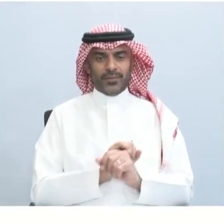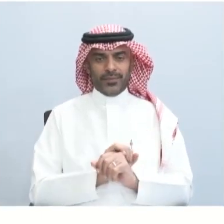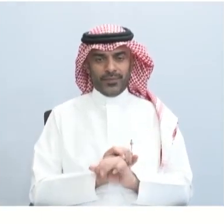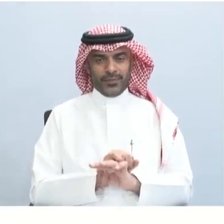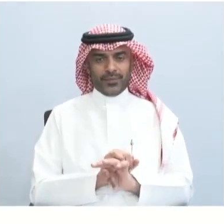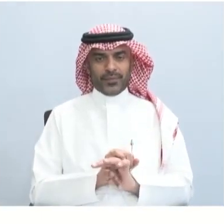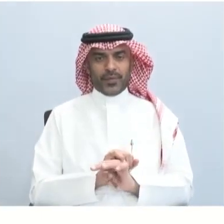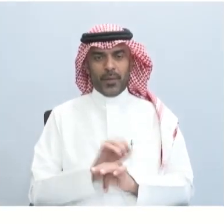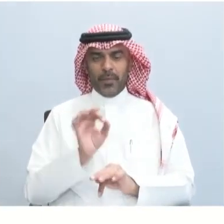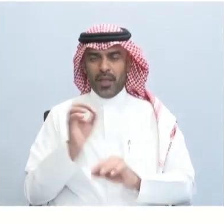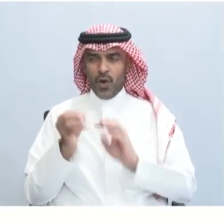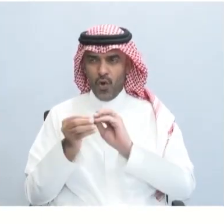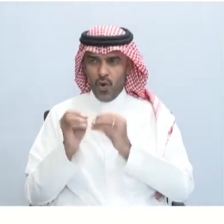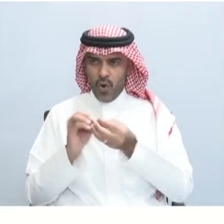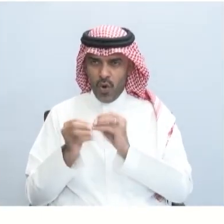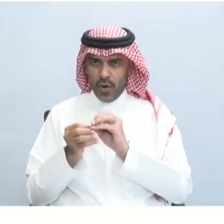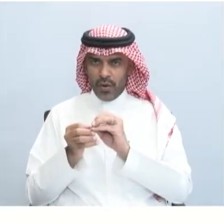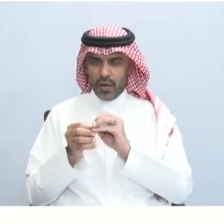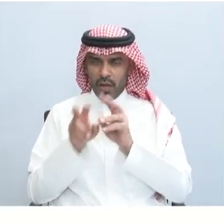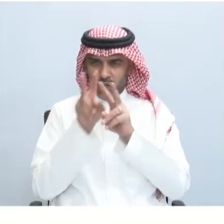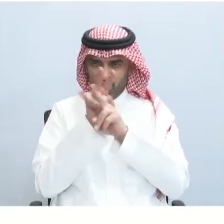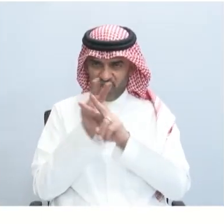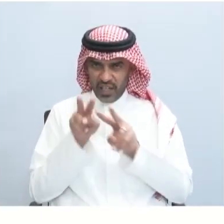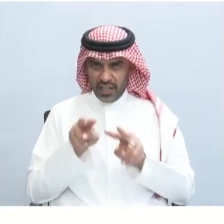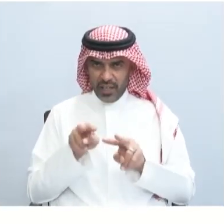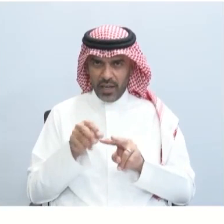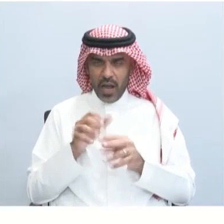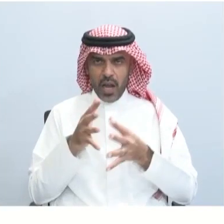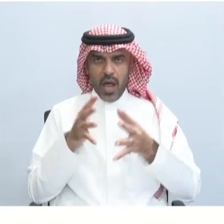اللون الشكل الحجم